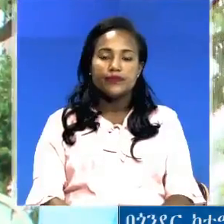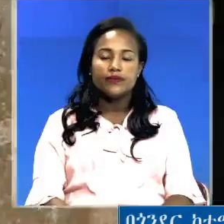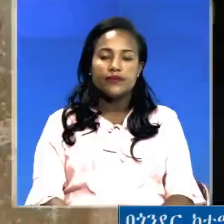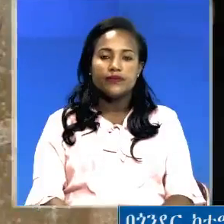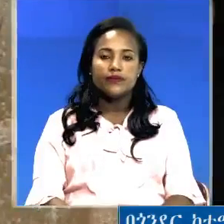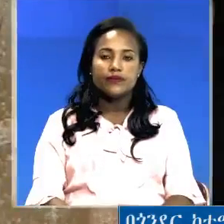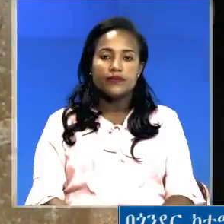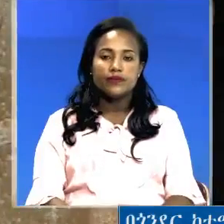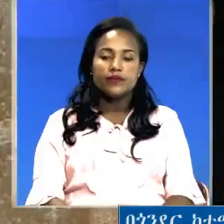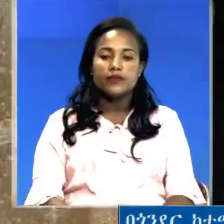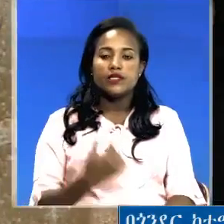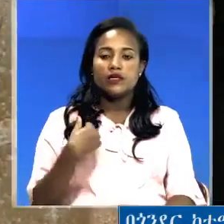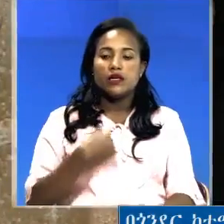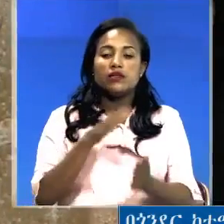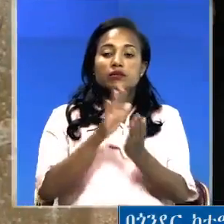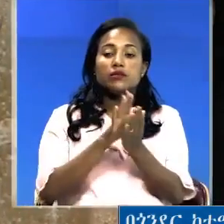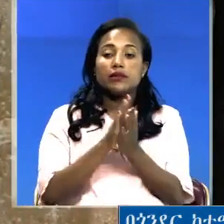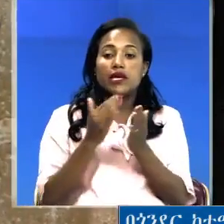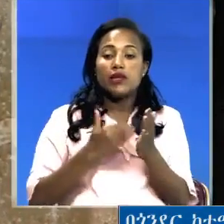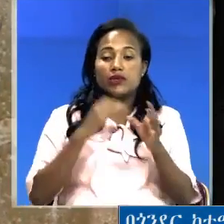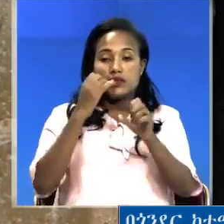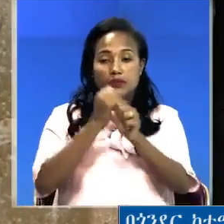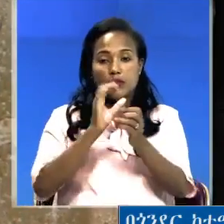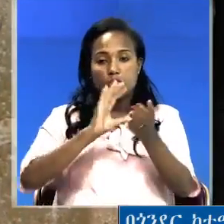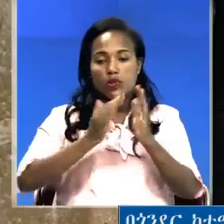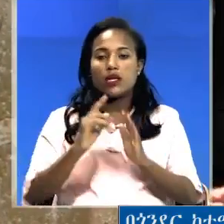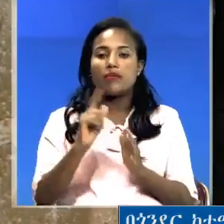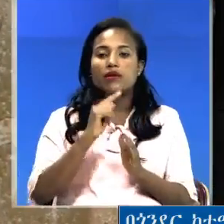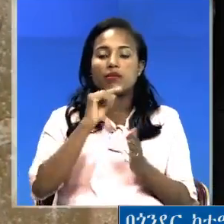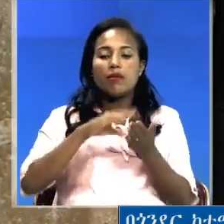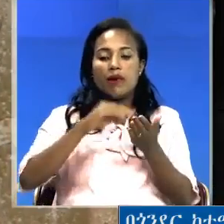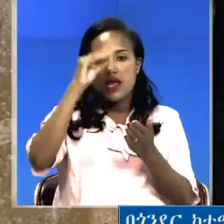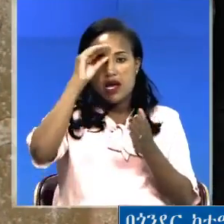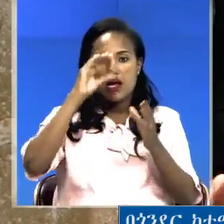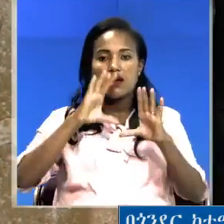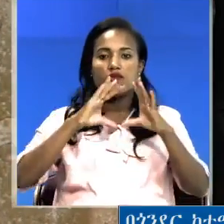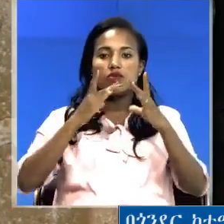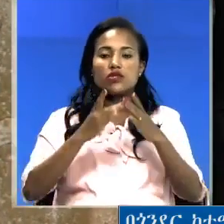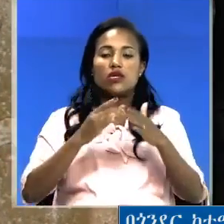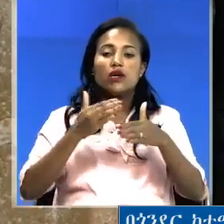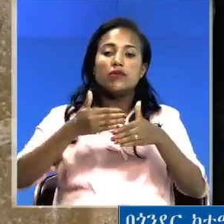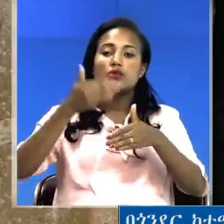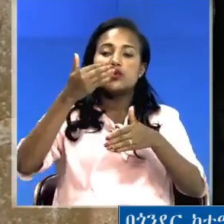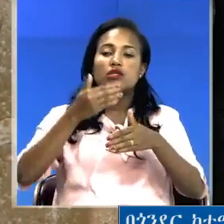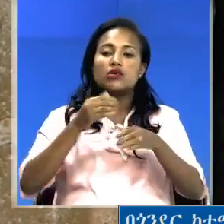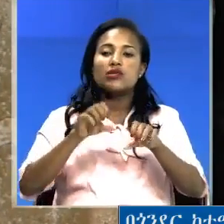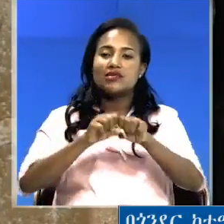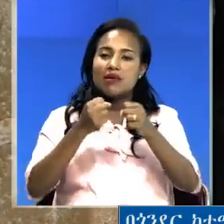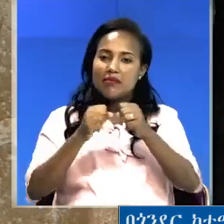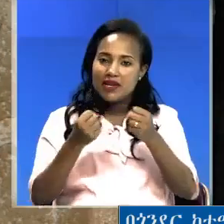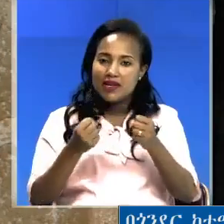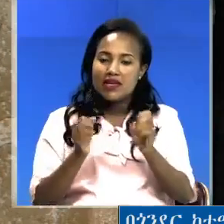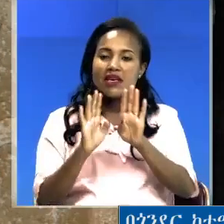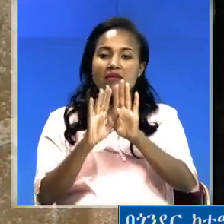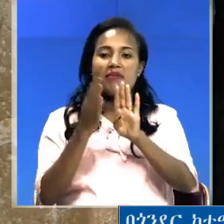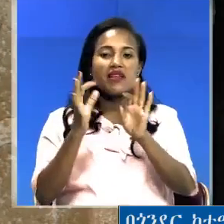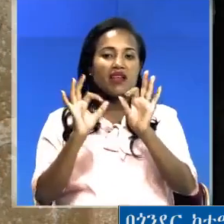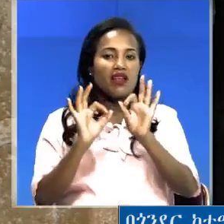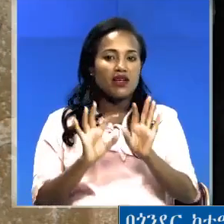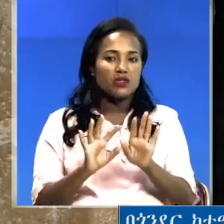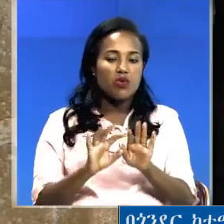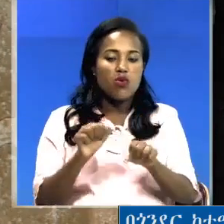እኛ ትምህርት ቤት ላይ ያለው ተጨባጭ ሁኔታ ምንድነው? መማሪያ ክፍሎች መስኮታቸው የተሰባበረ፣ በር የሌላቸው፣